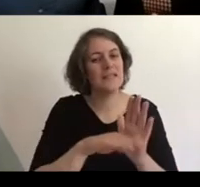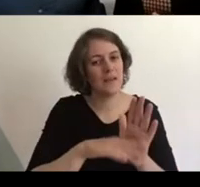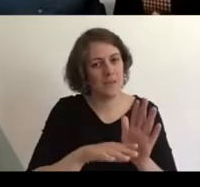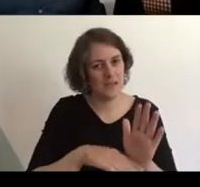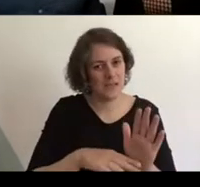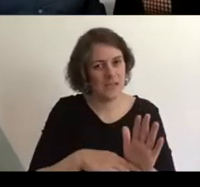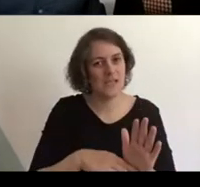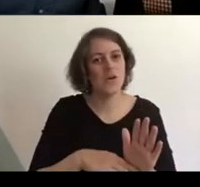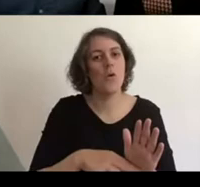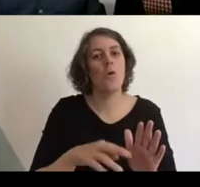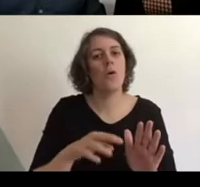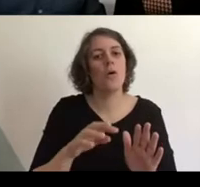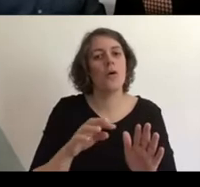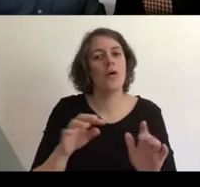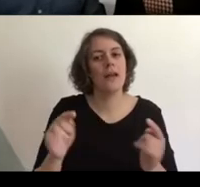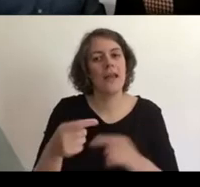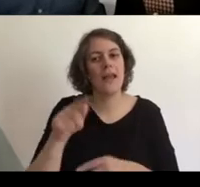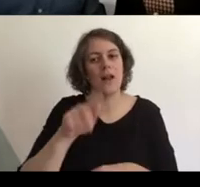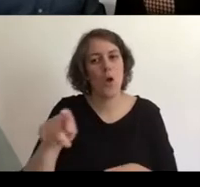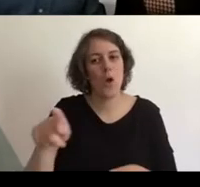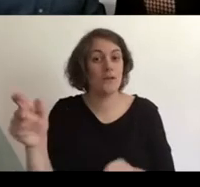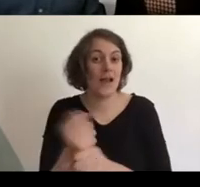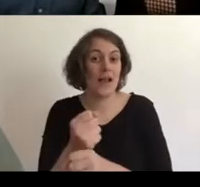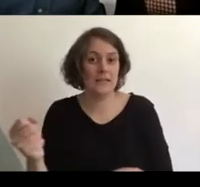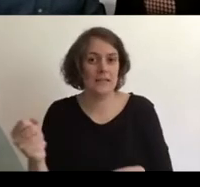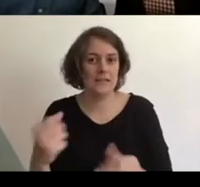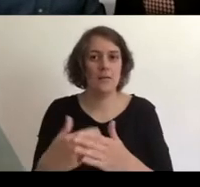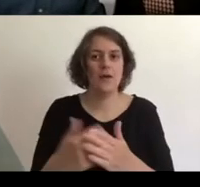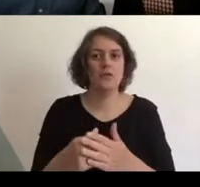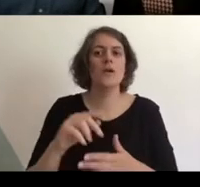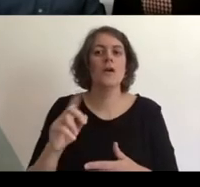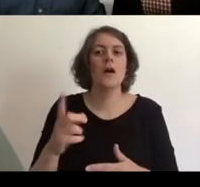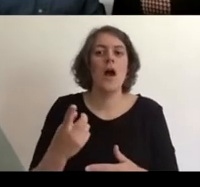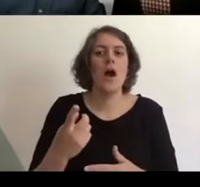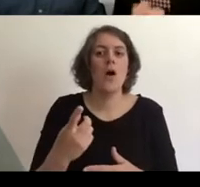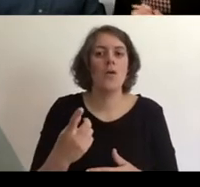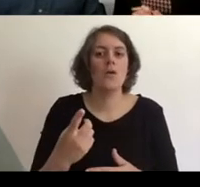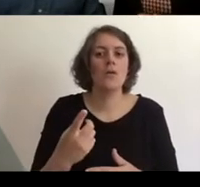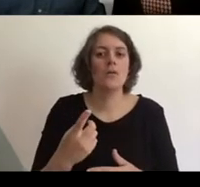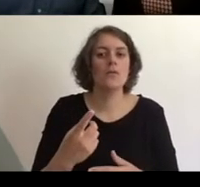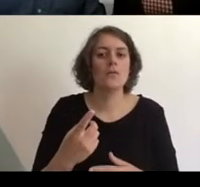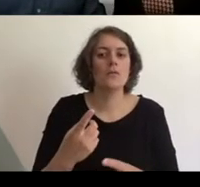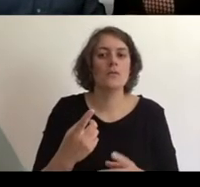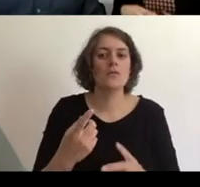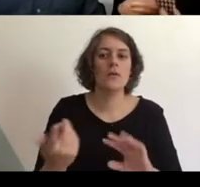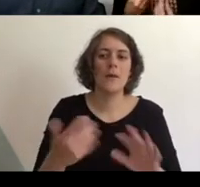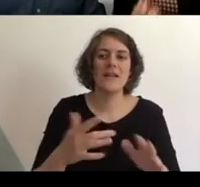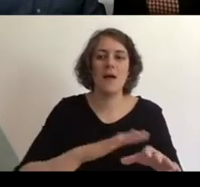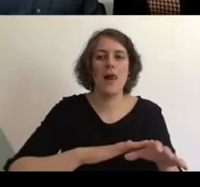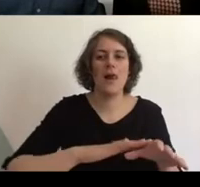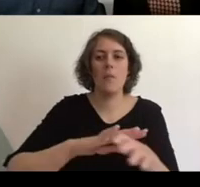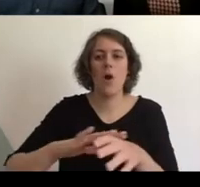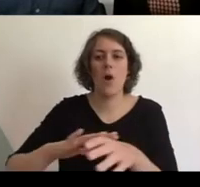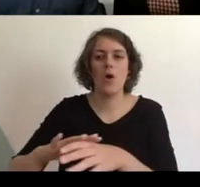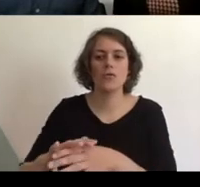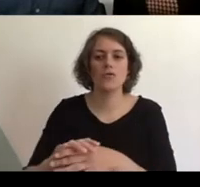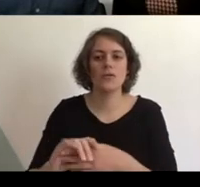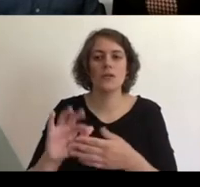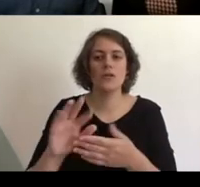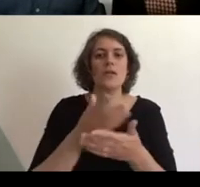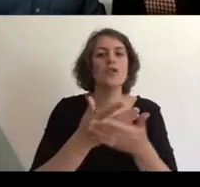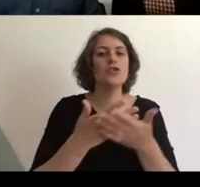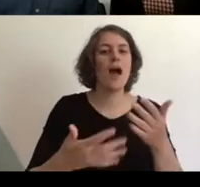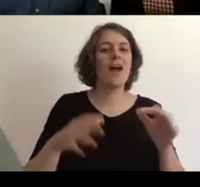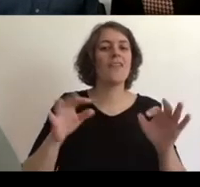oft aufgefallen, dass tatsächlich auch gezielt gesucht wird in manchen Branchen, dass man über